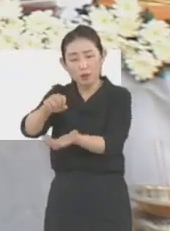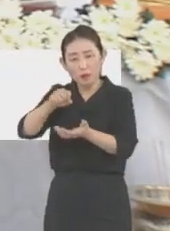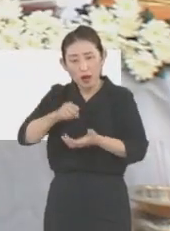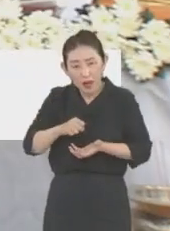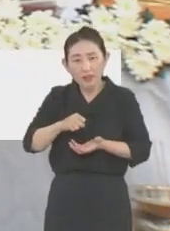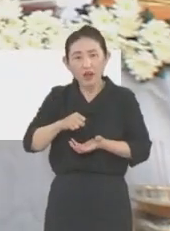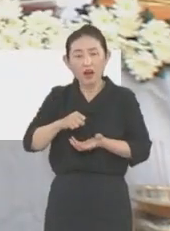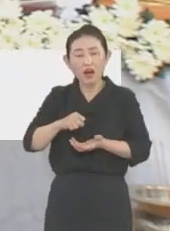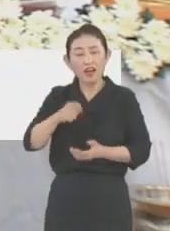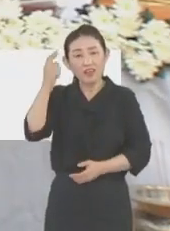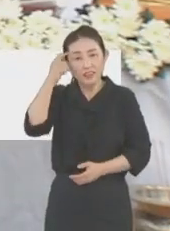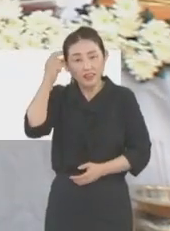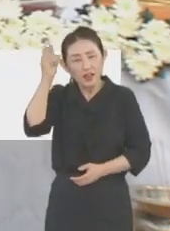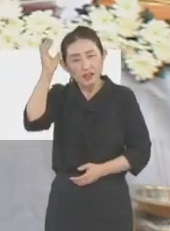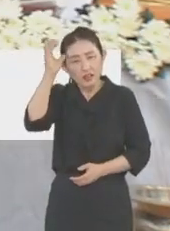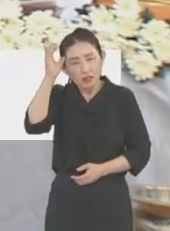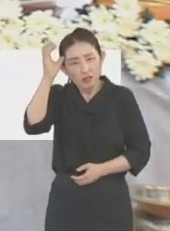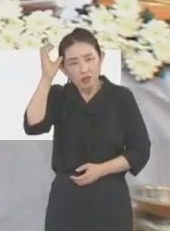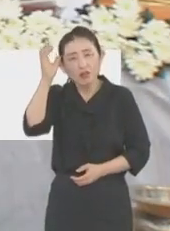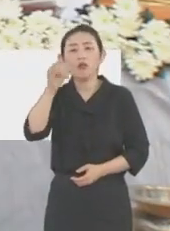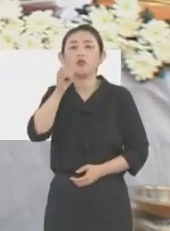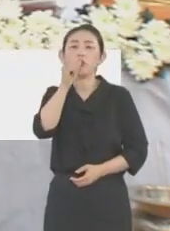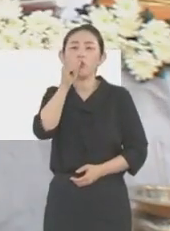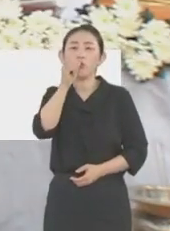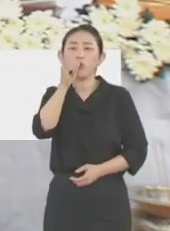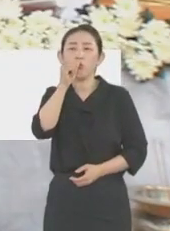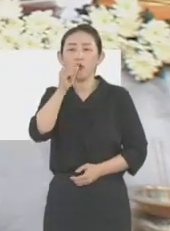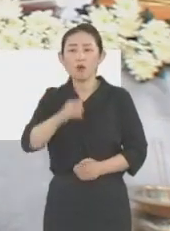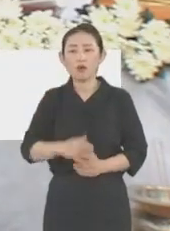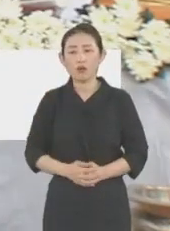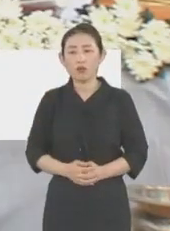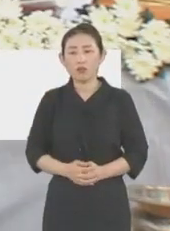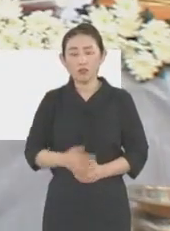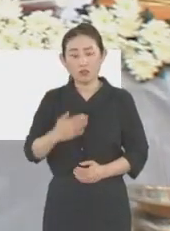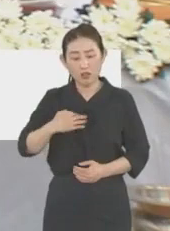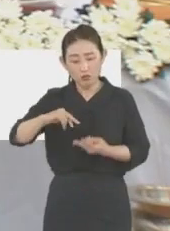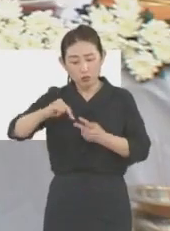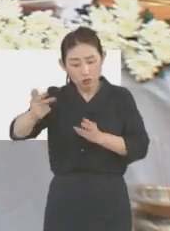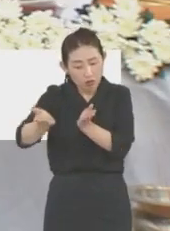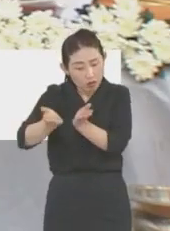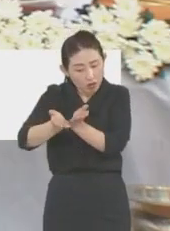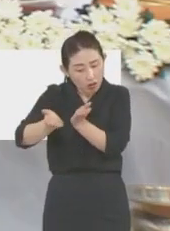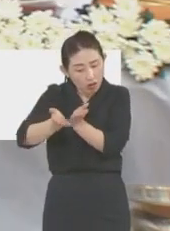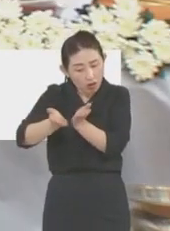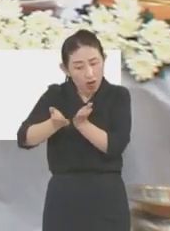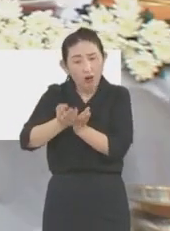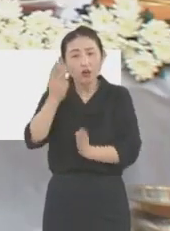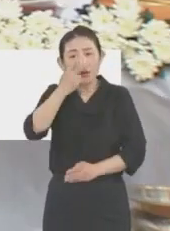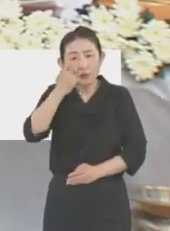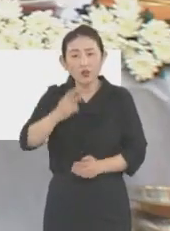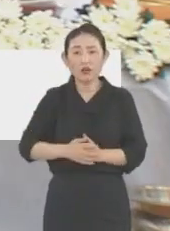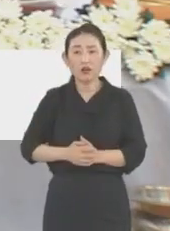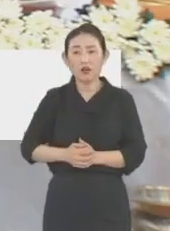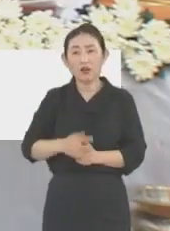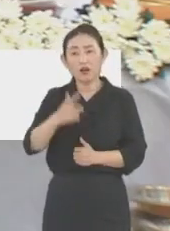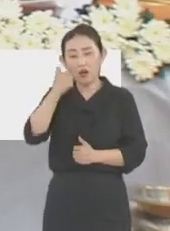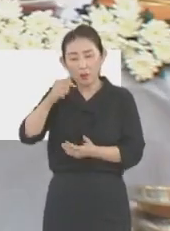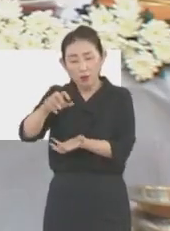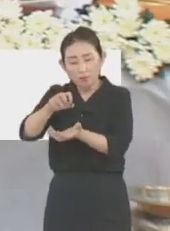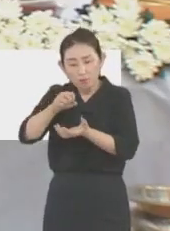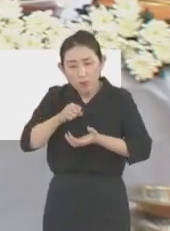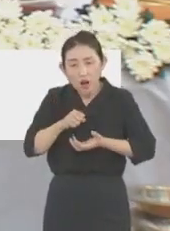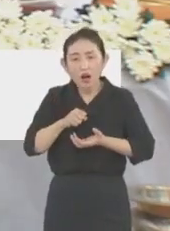유골 한 조각이라도 온 상태로 나오셔서 우리 유전자 검사해가지고 아버님을 찾았다는